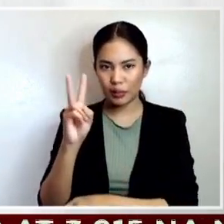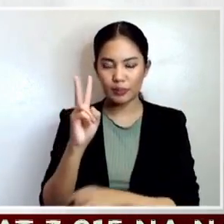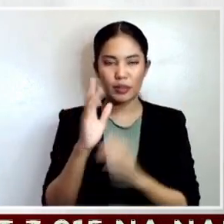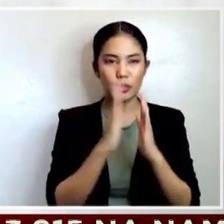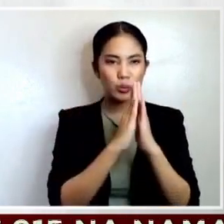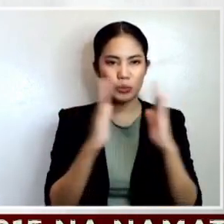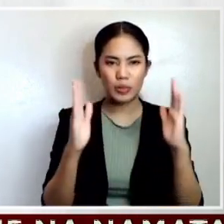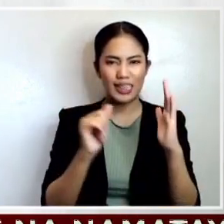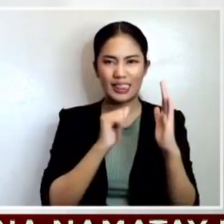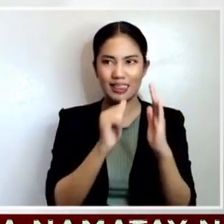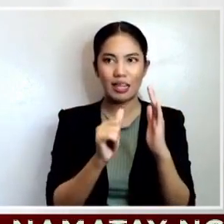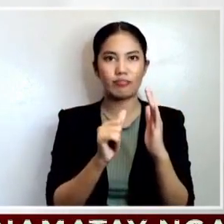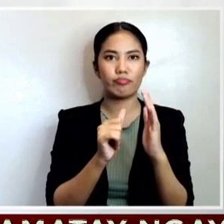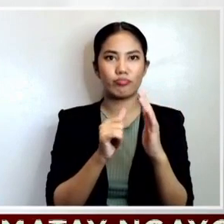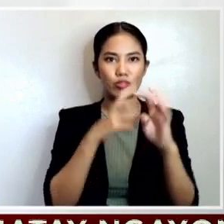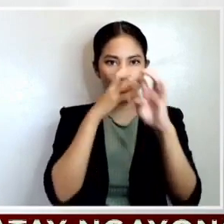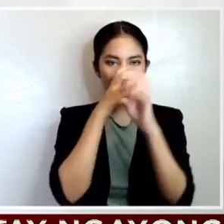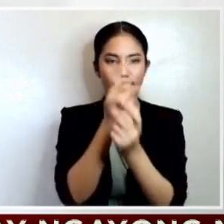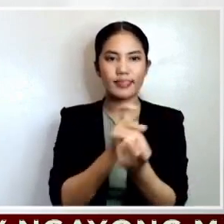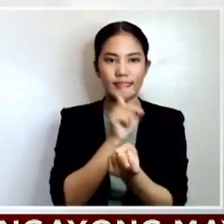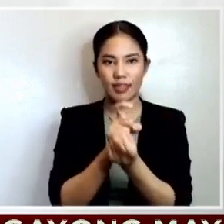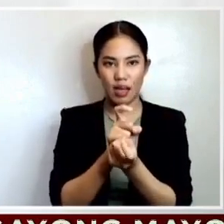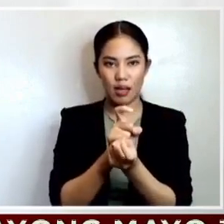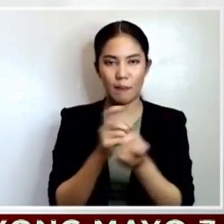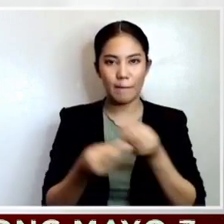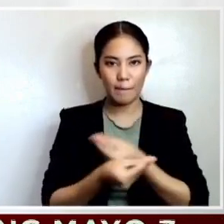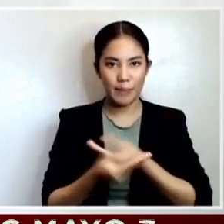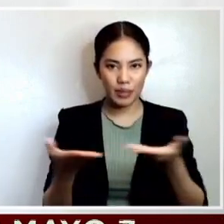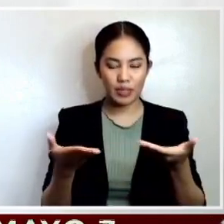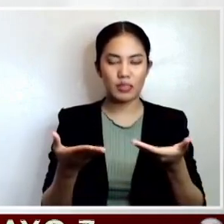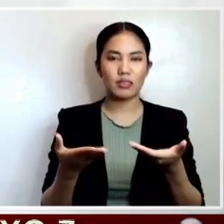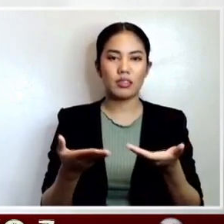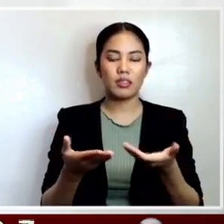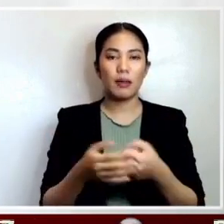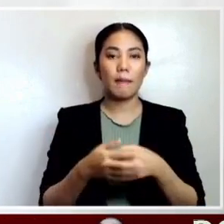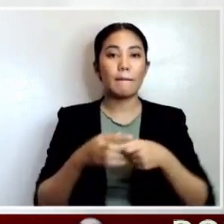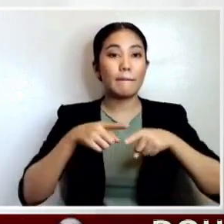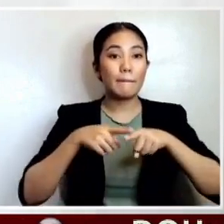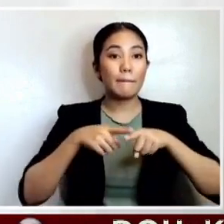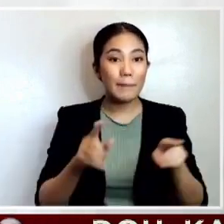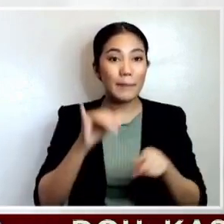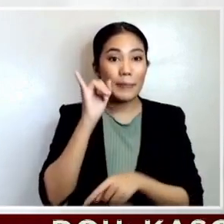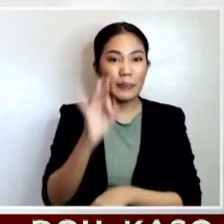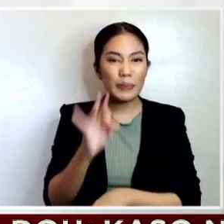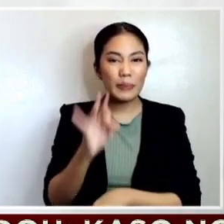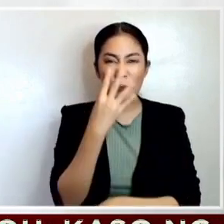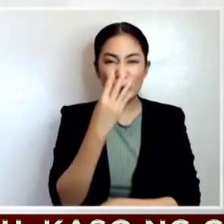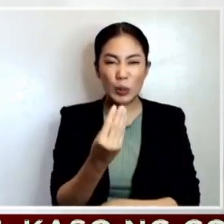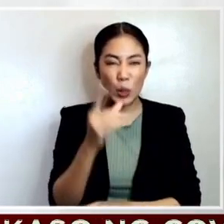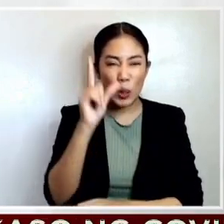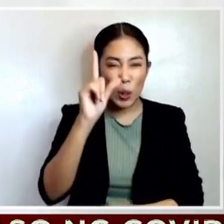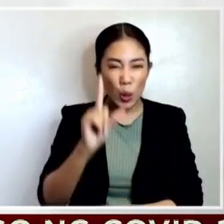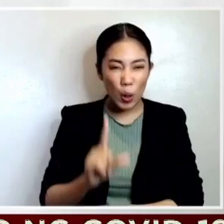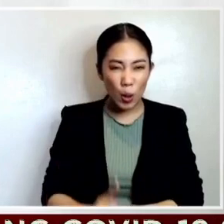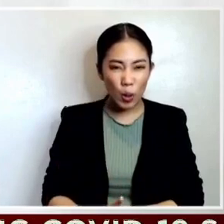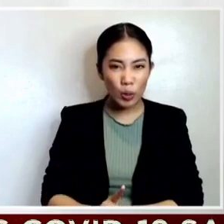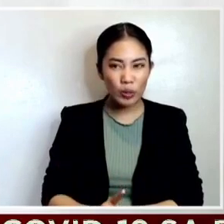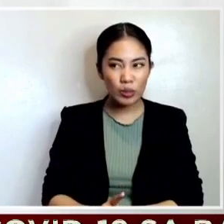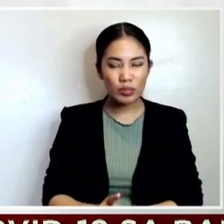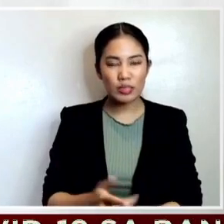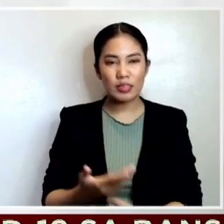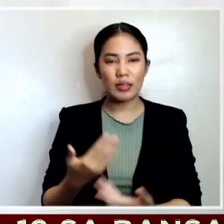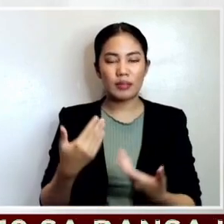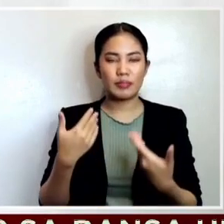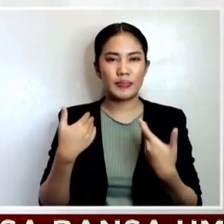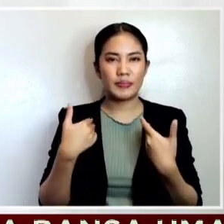exact ang mga binibigay nating biologicals. Pero syempre, pag naging sobrang baba na yon, you expect bababa din ang immune